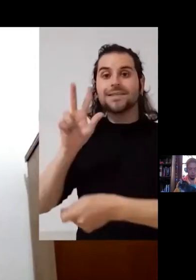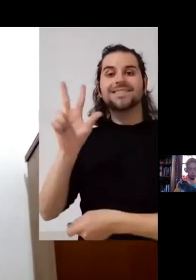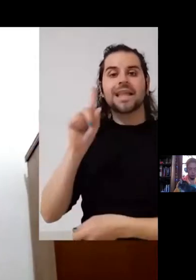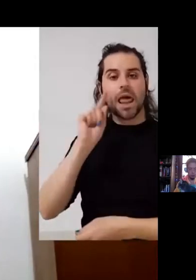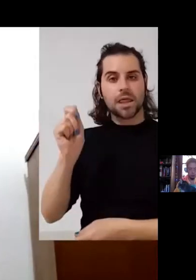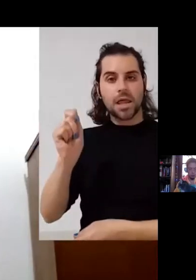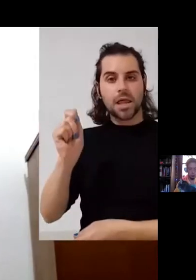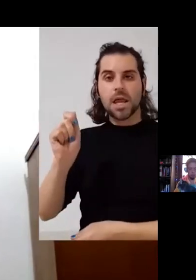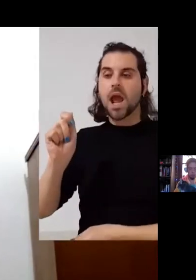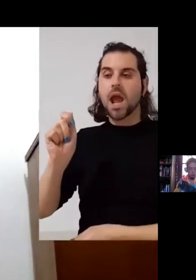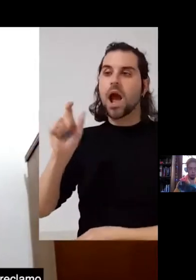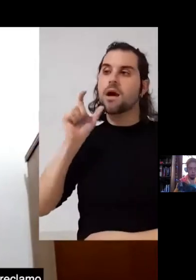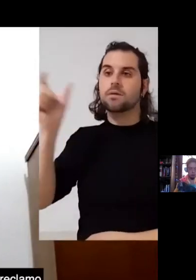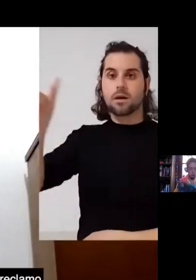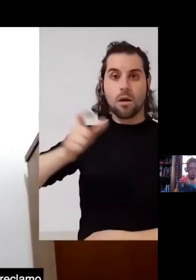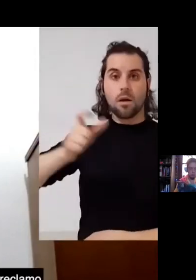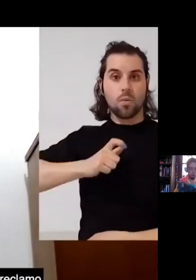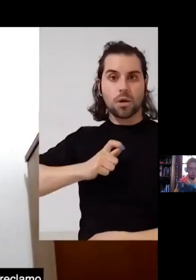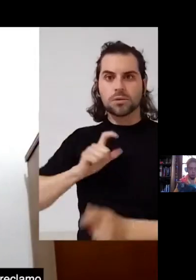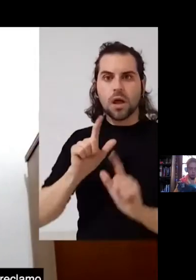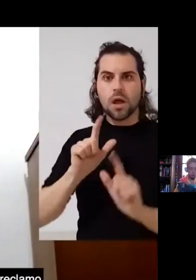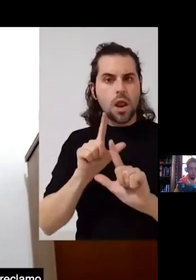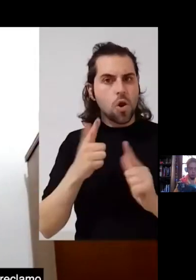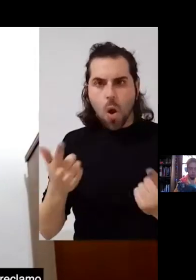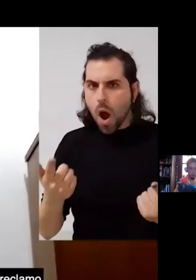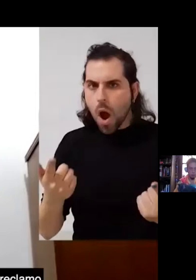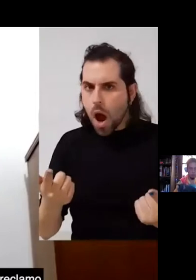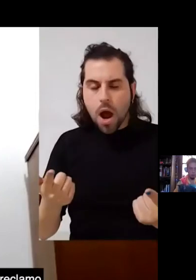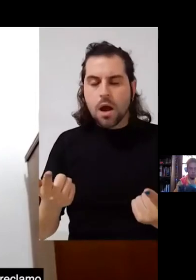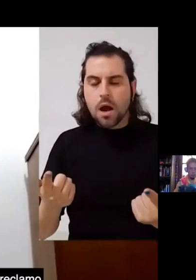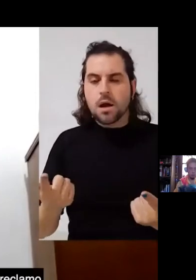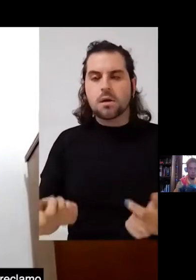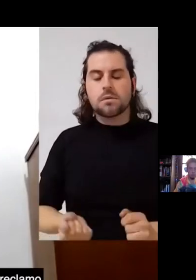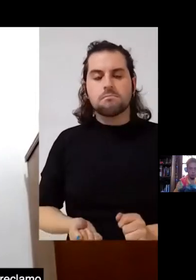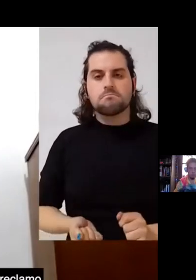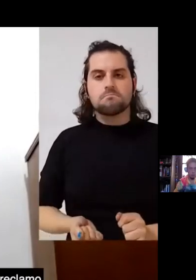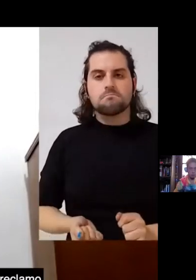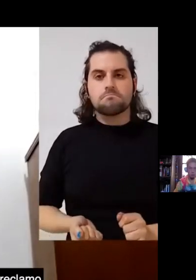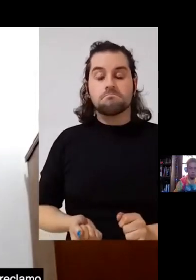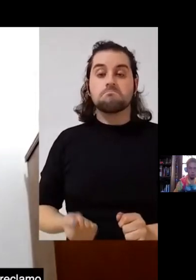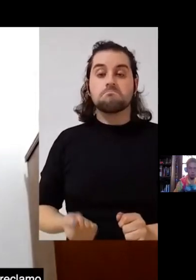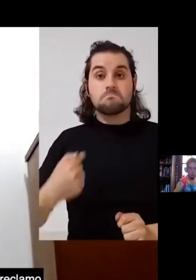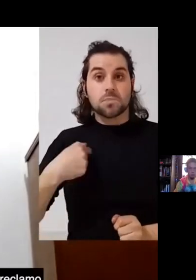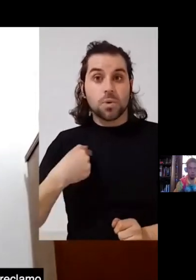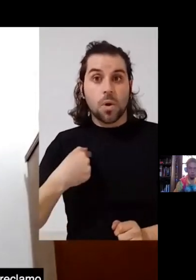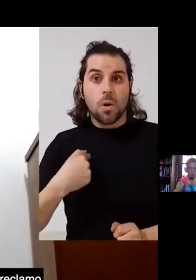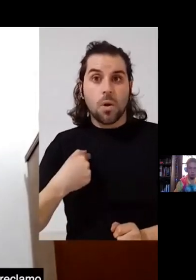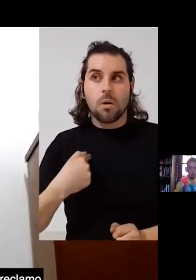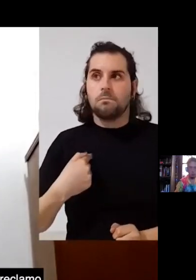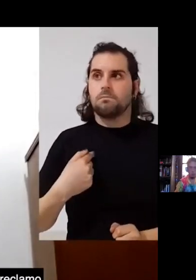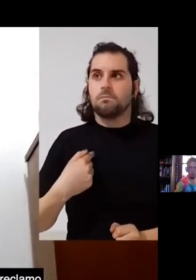devais répondre. La prépayée devait me répondre. Ils ne m'ont pas répondu.